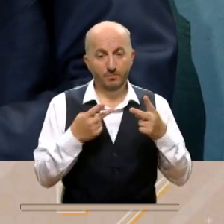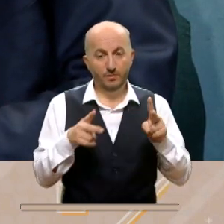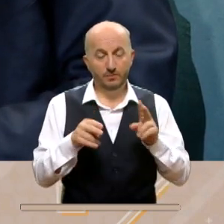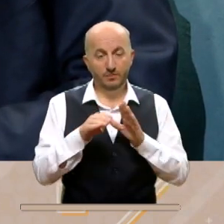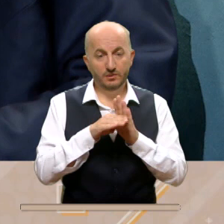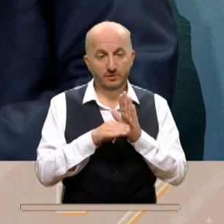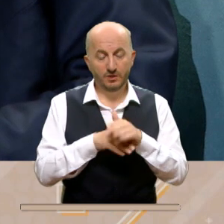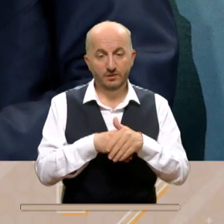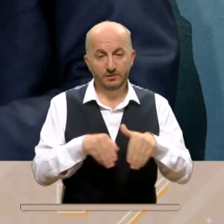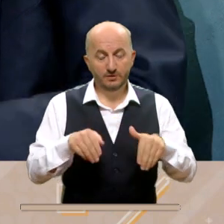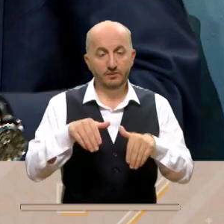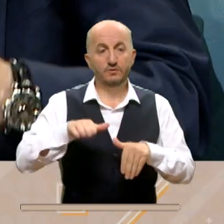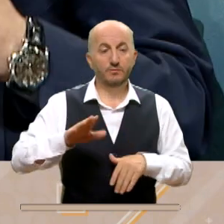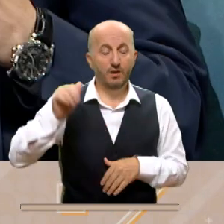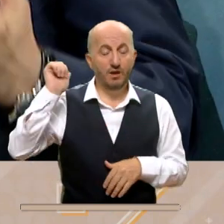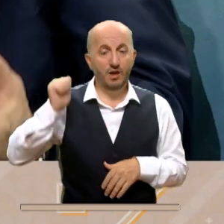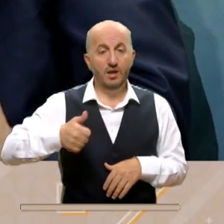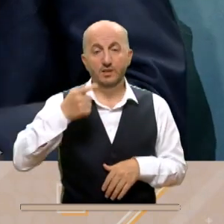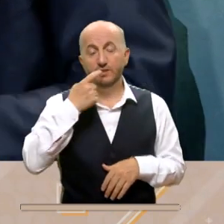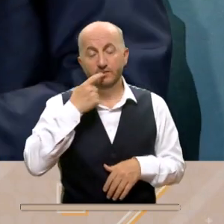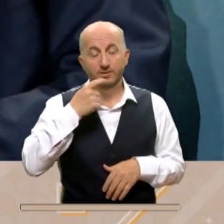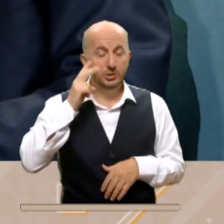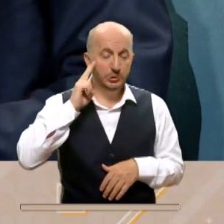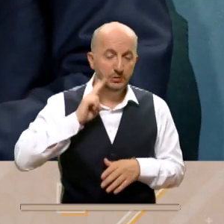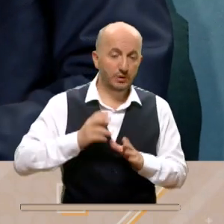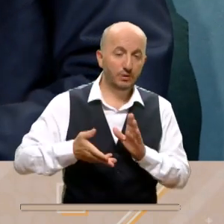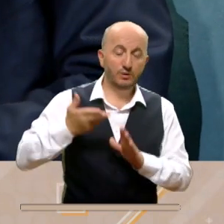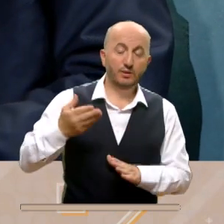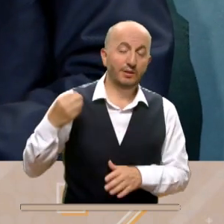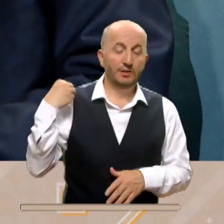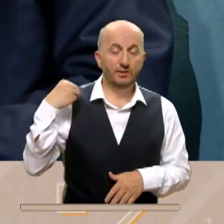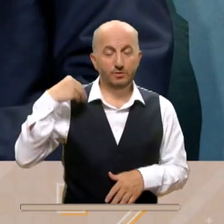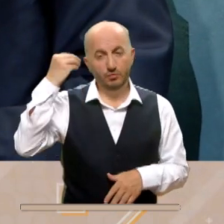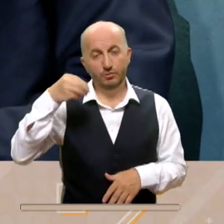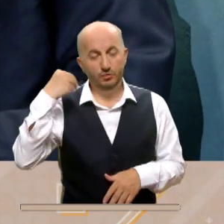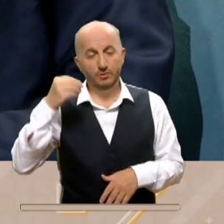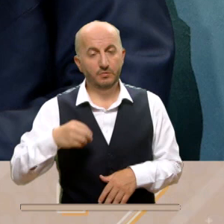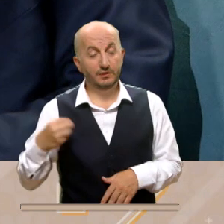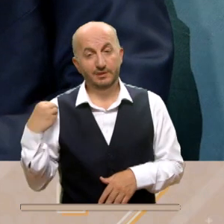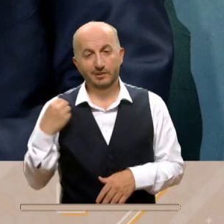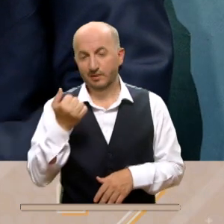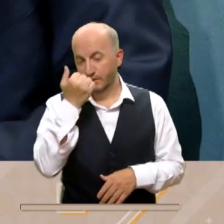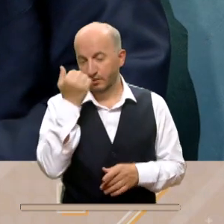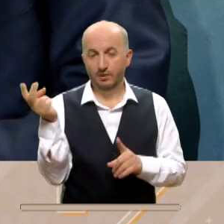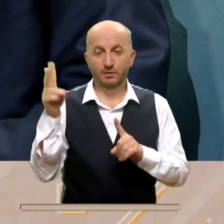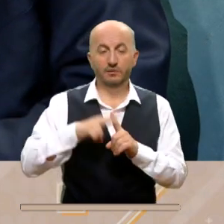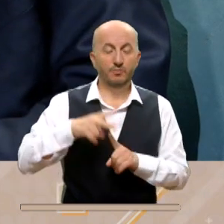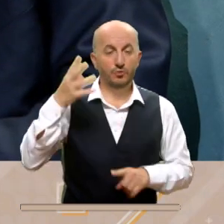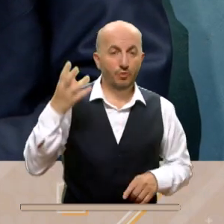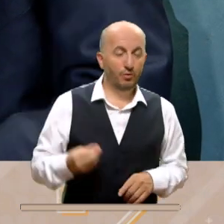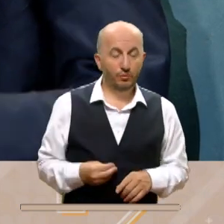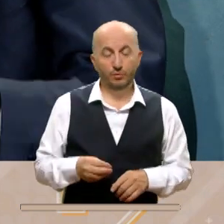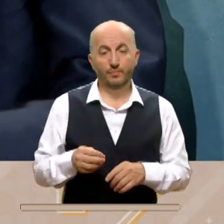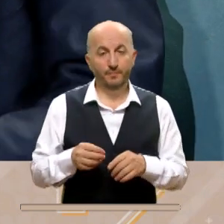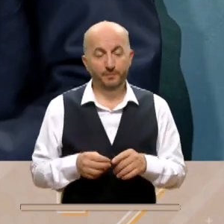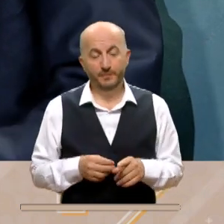sınırlı tutmuyoruz. Her yıl zenginleştirip akademik kadroya yeni hocalarımız, taze kanlar katılmış oluyor. İktisadi ve